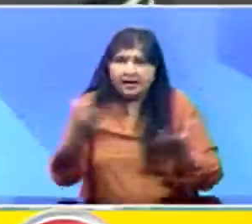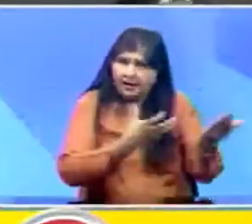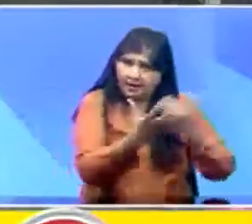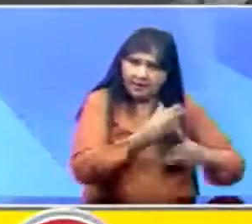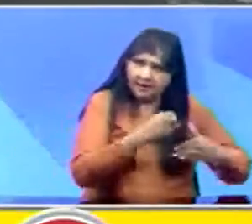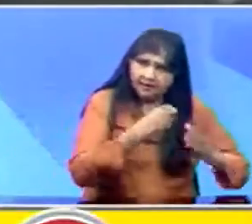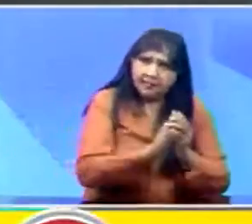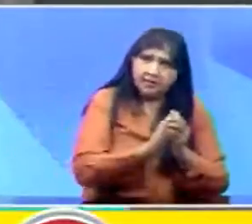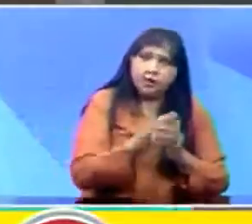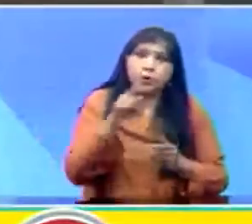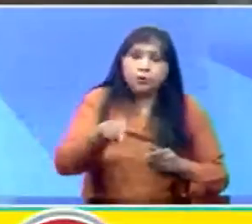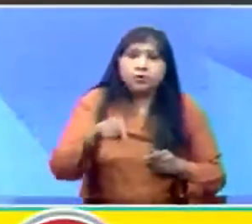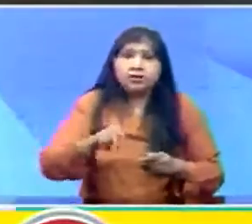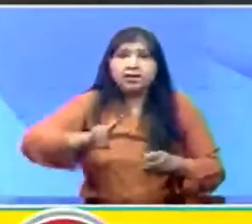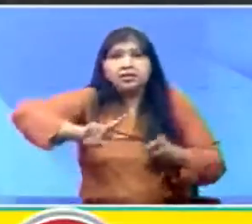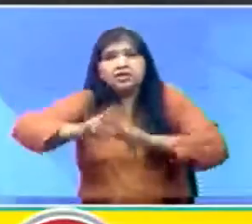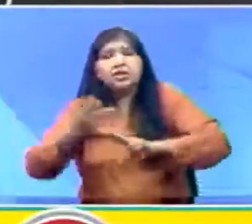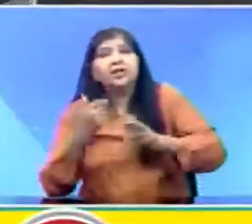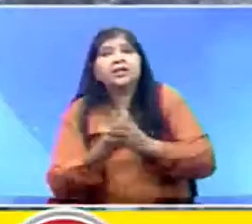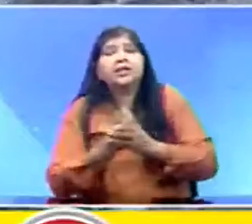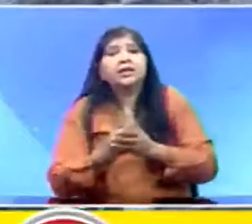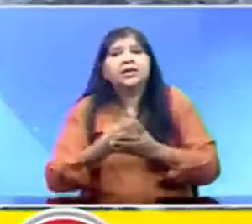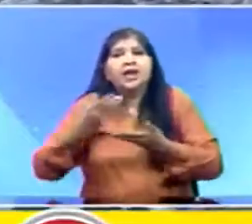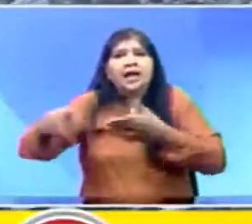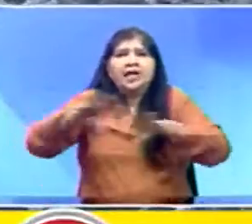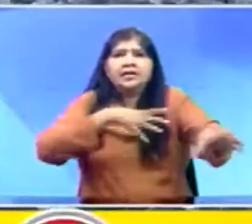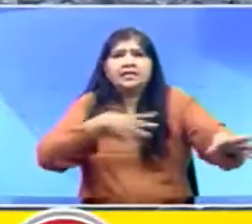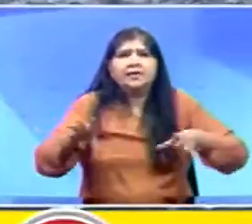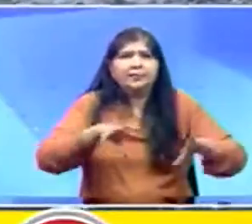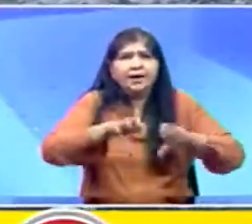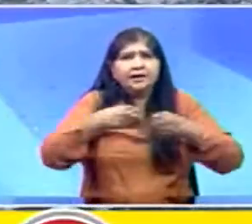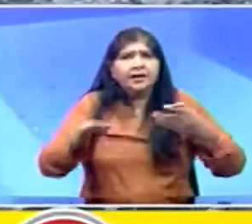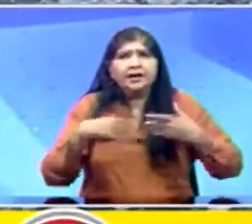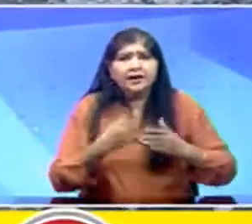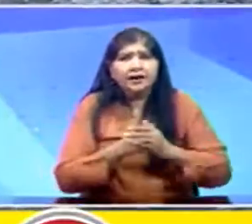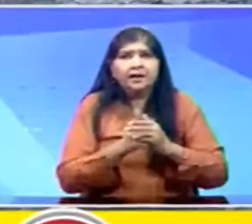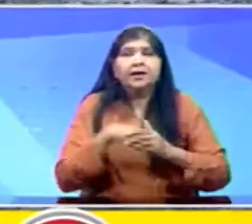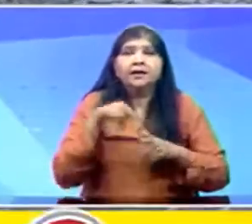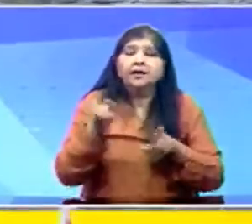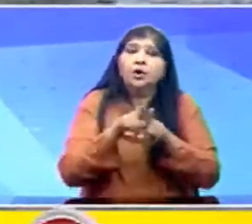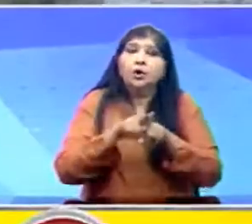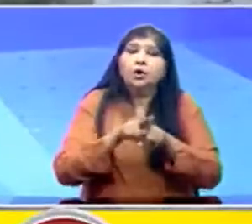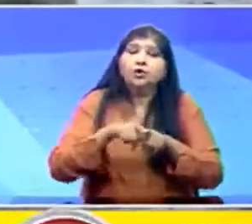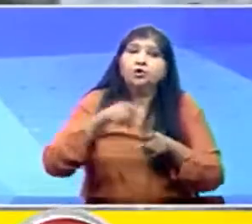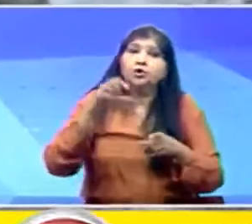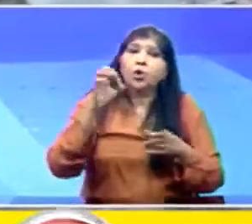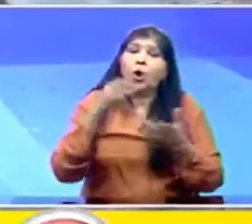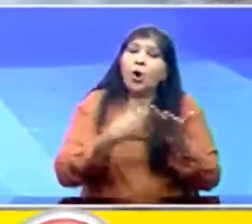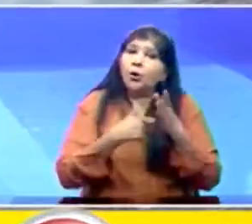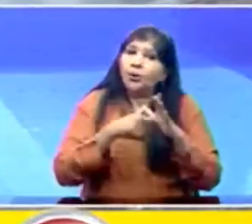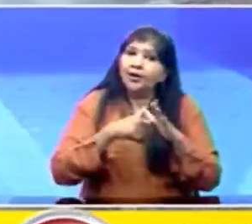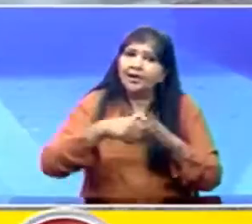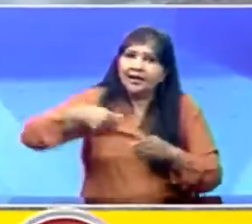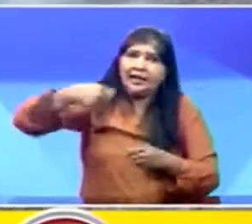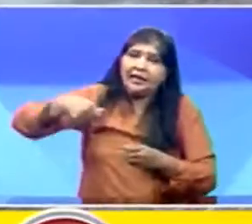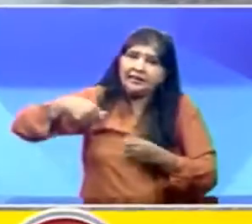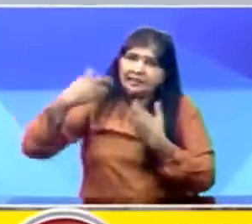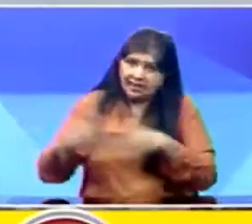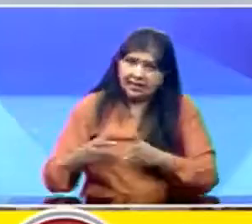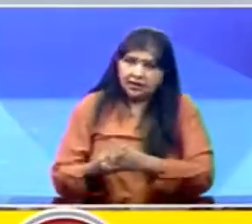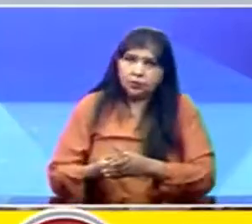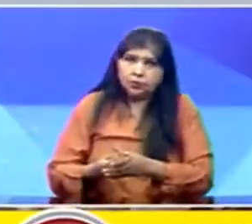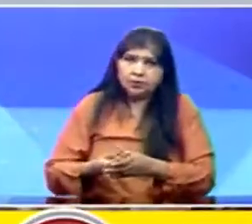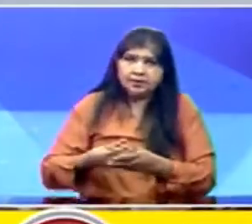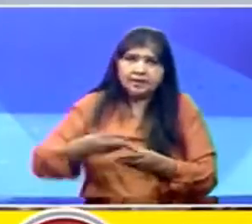और उसे सेग्रिगेट किया जाता है इसमें जो और्गेनिक कच्रा होता है उससे